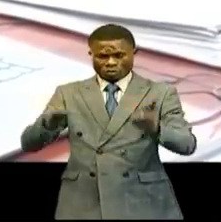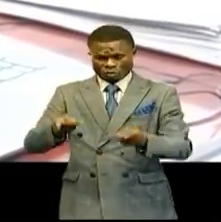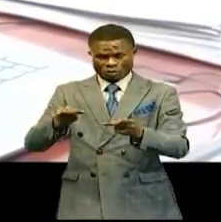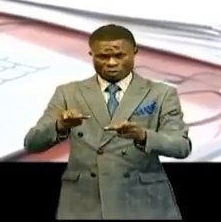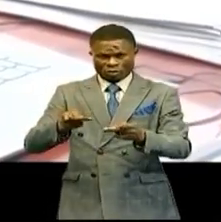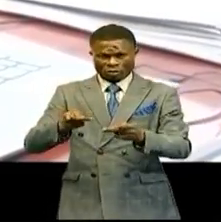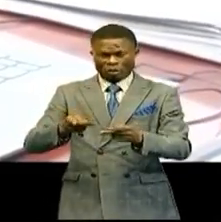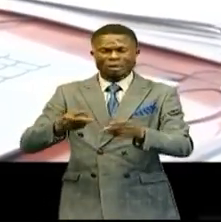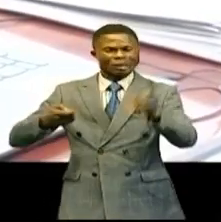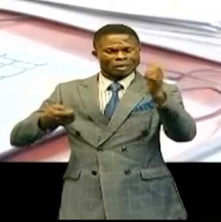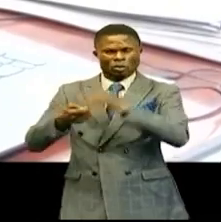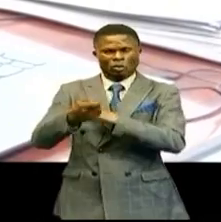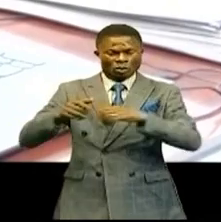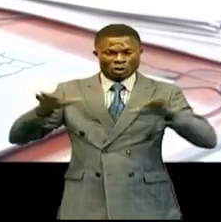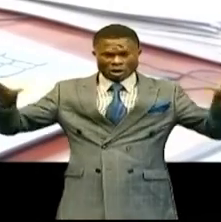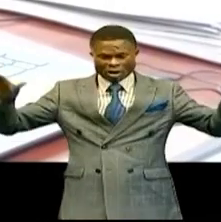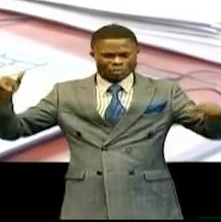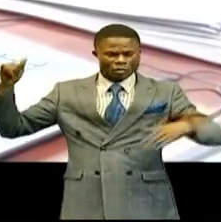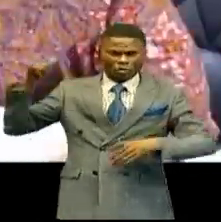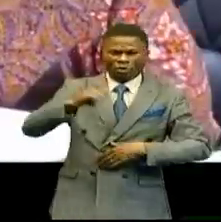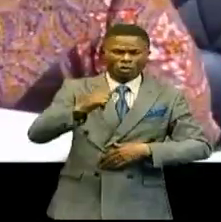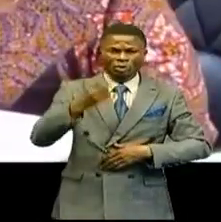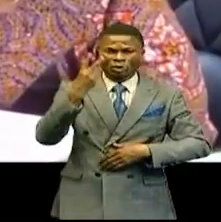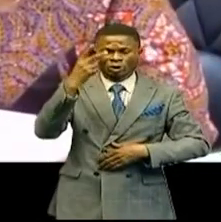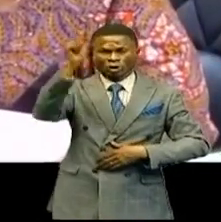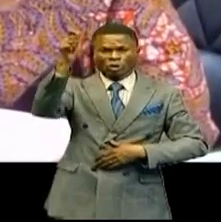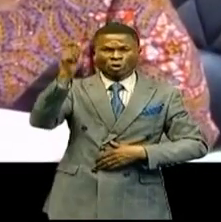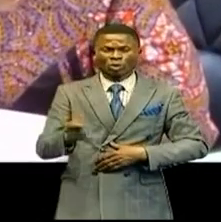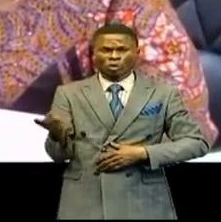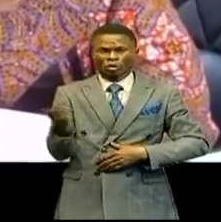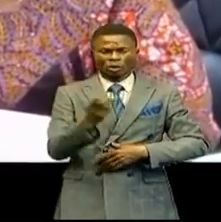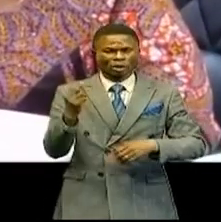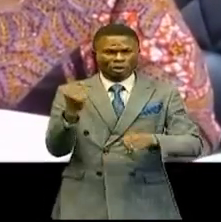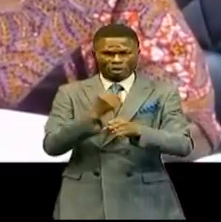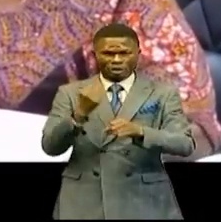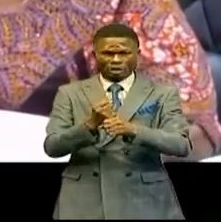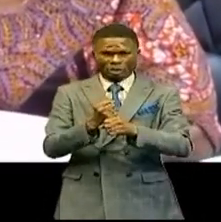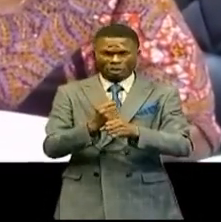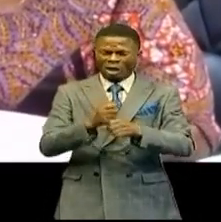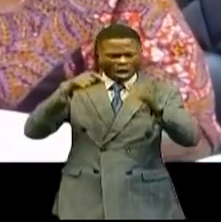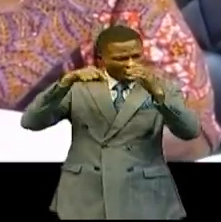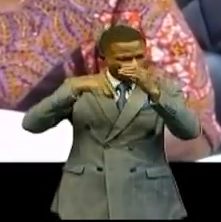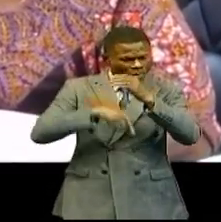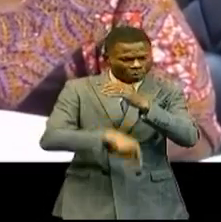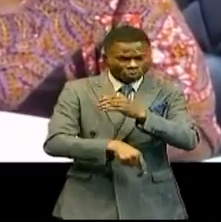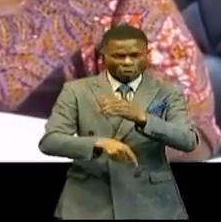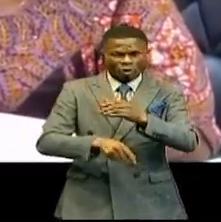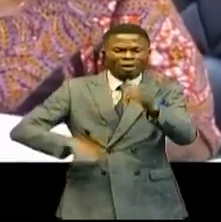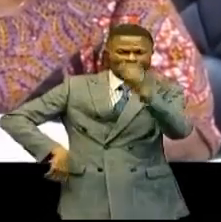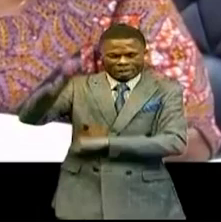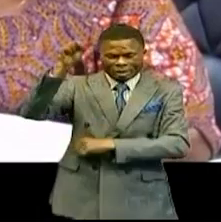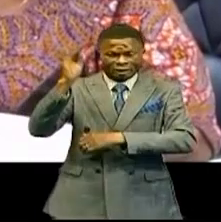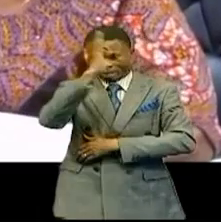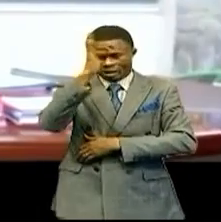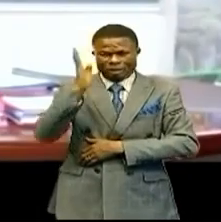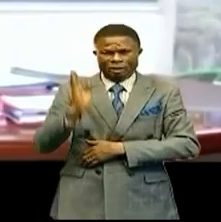des frappes aériennes et aujourd'hui, les deux armées opèrent en profondeur à la traque des